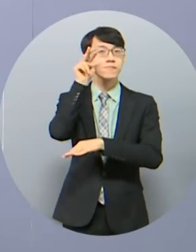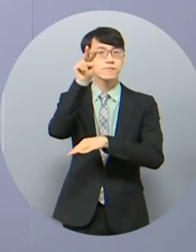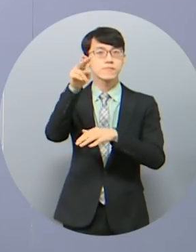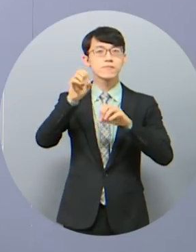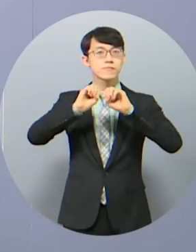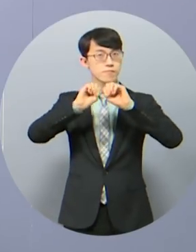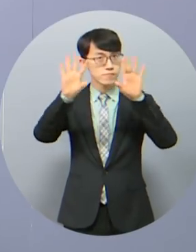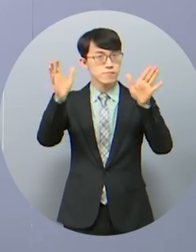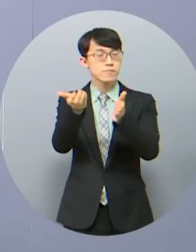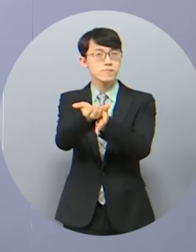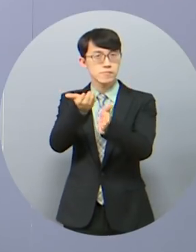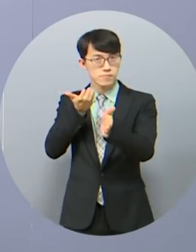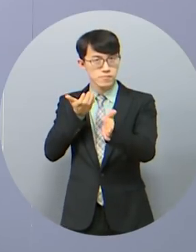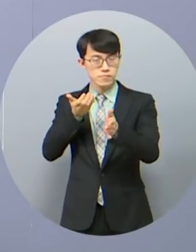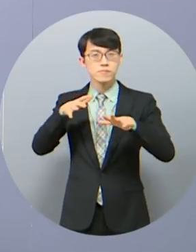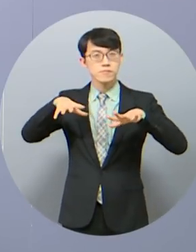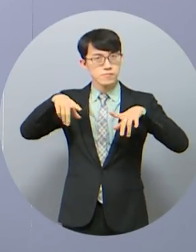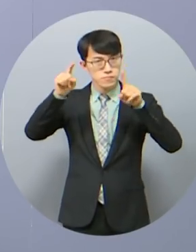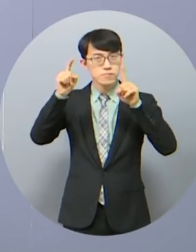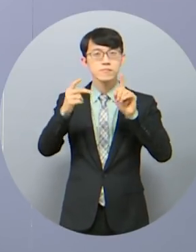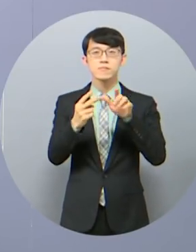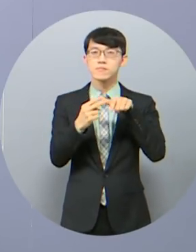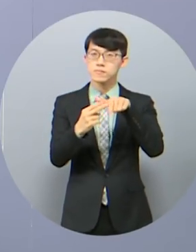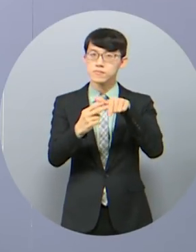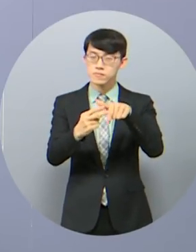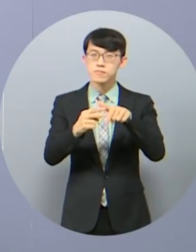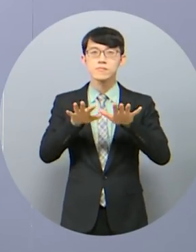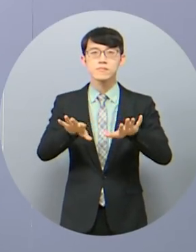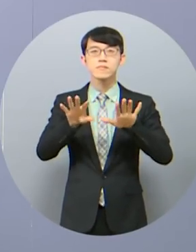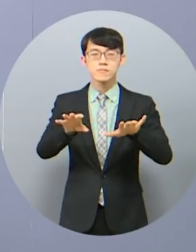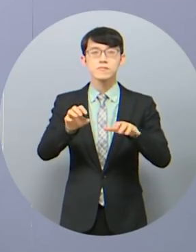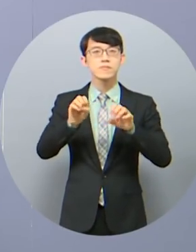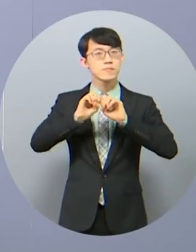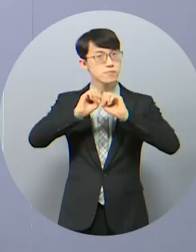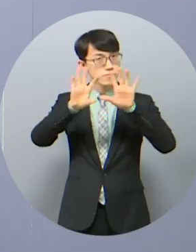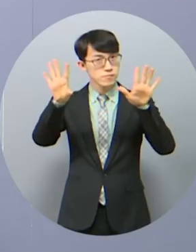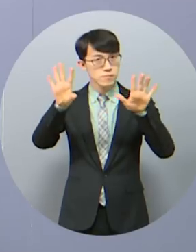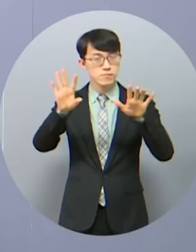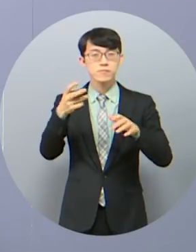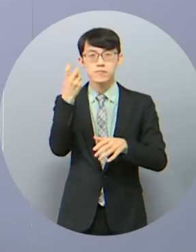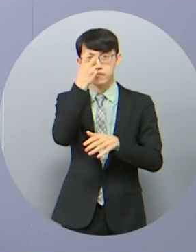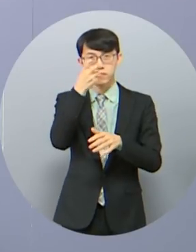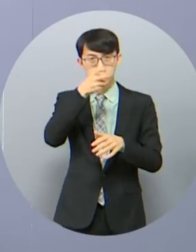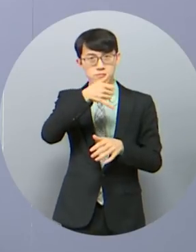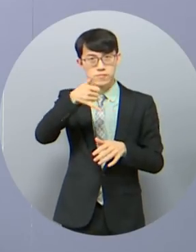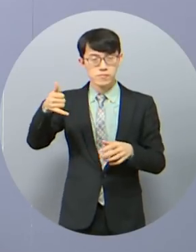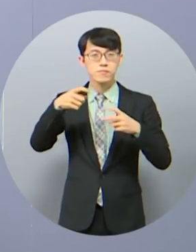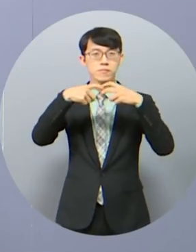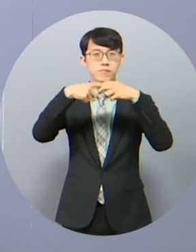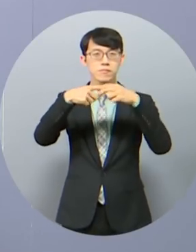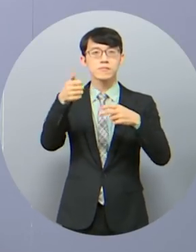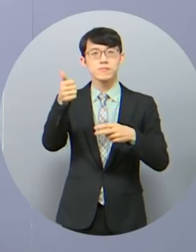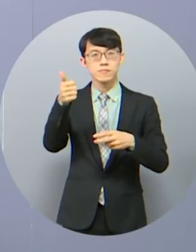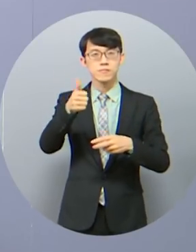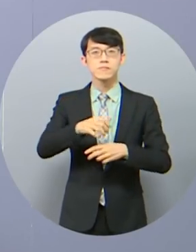发表开始之前，先为各位介绍本次发表会监察员李永瞻先生，